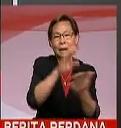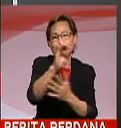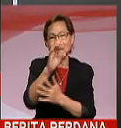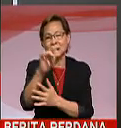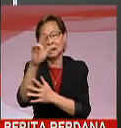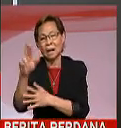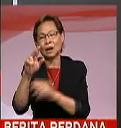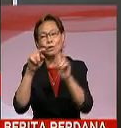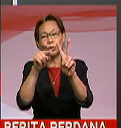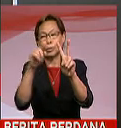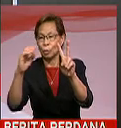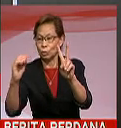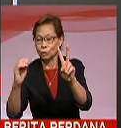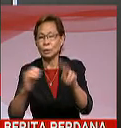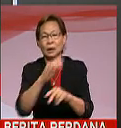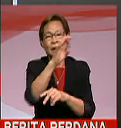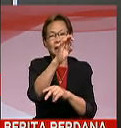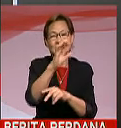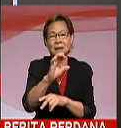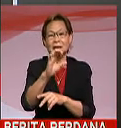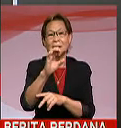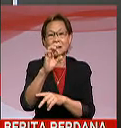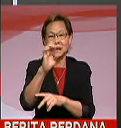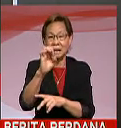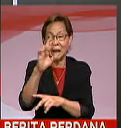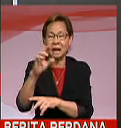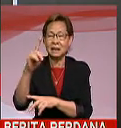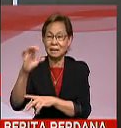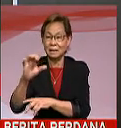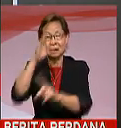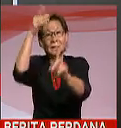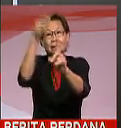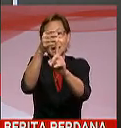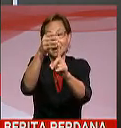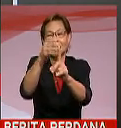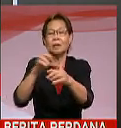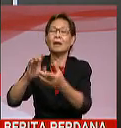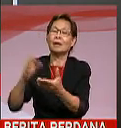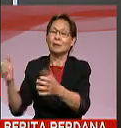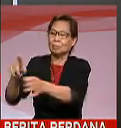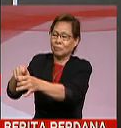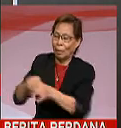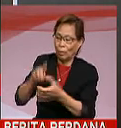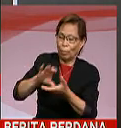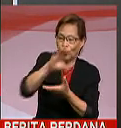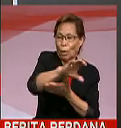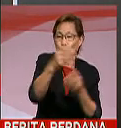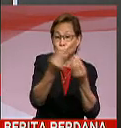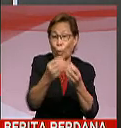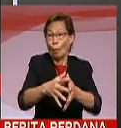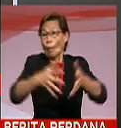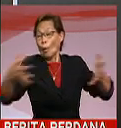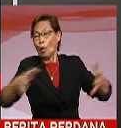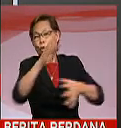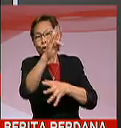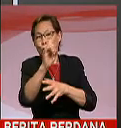ECR 2.0, ECRDC pernah mensasarkan untuk menarik pelaburan dalam jumlah yang besar, iaitu